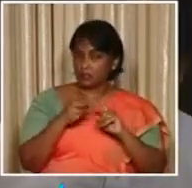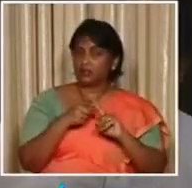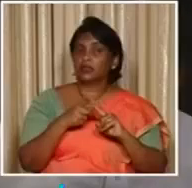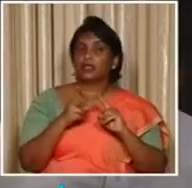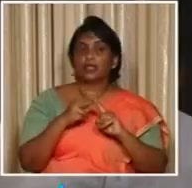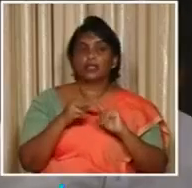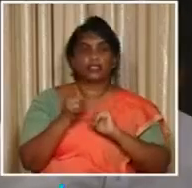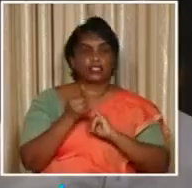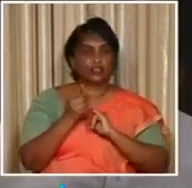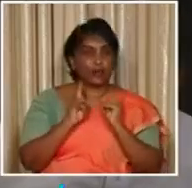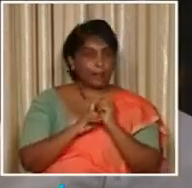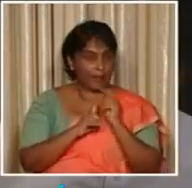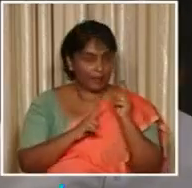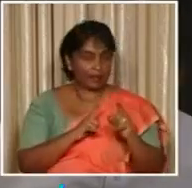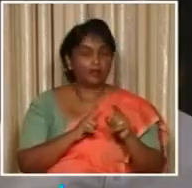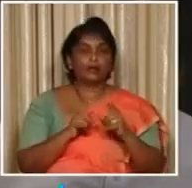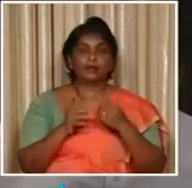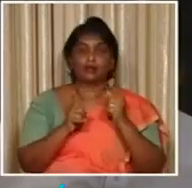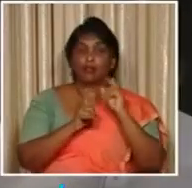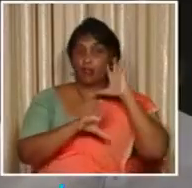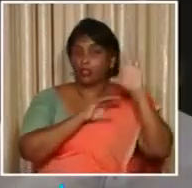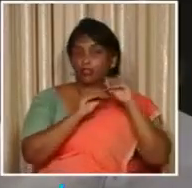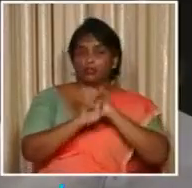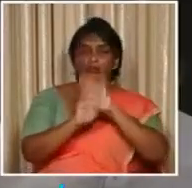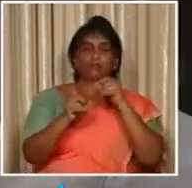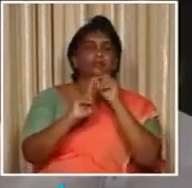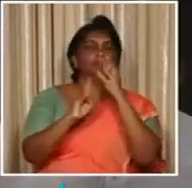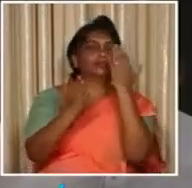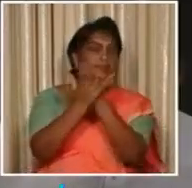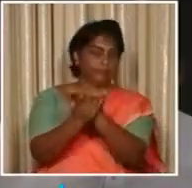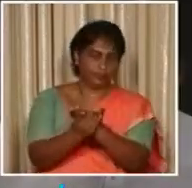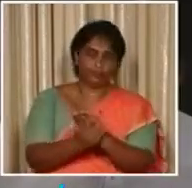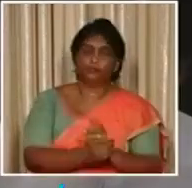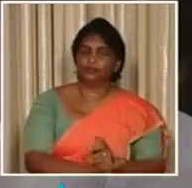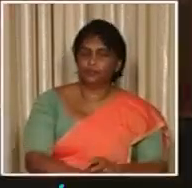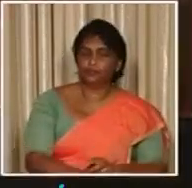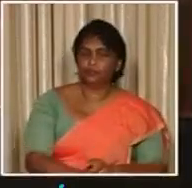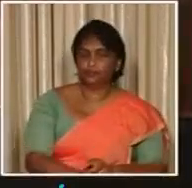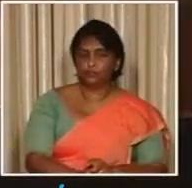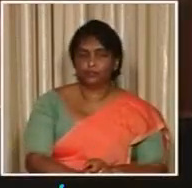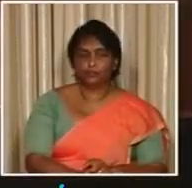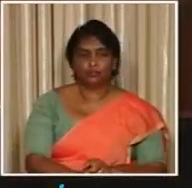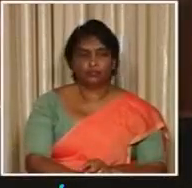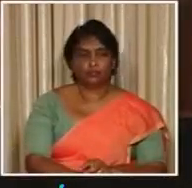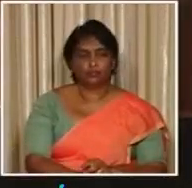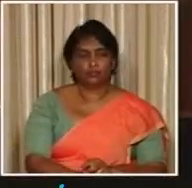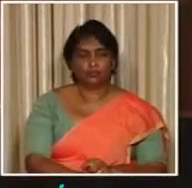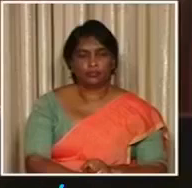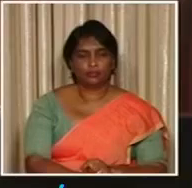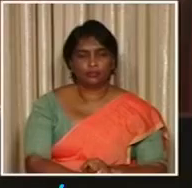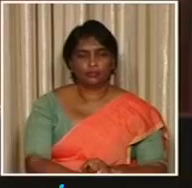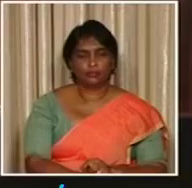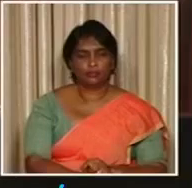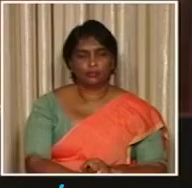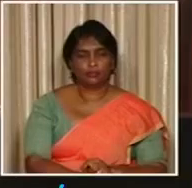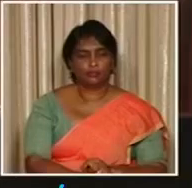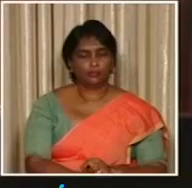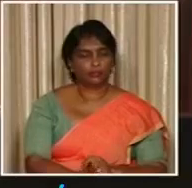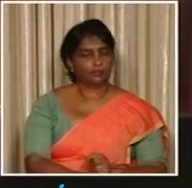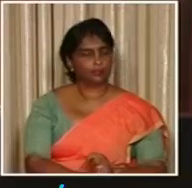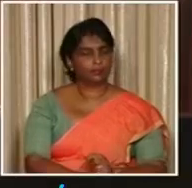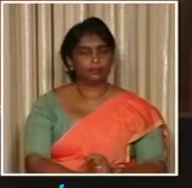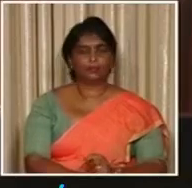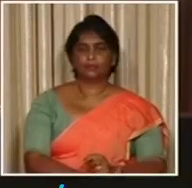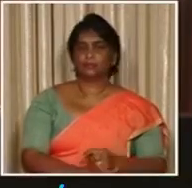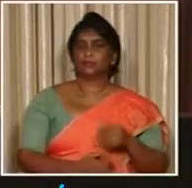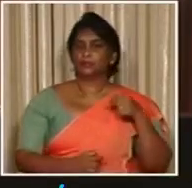සිනෝපෙක් සමාගමෙත් සභාගත කරන හැන්සාඩ් ගත කරන මන්ත්‍රීවරුන්ගේ දැන ගැනීම පිණිස. භවංශදී කැටියෙන් කියන බාකිර මැතුමා. මට